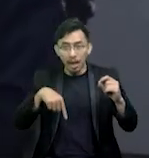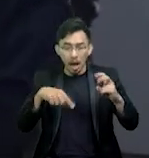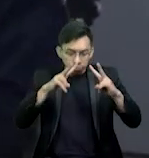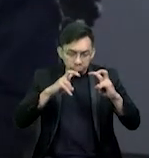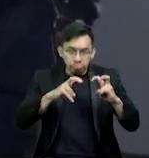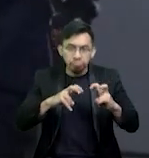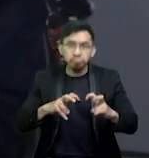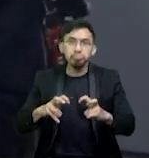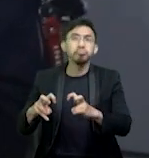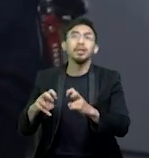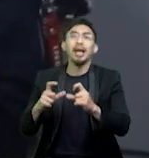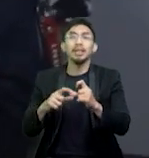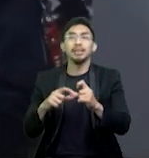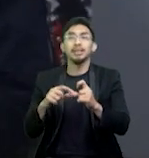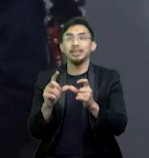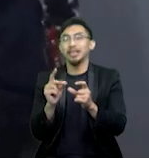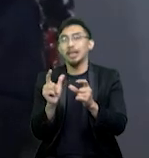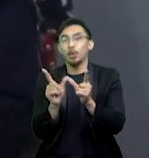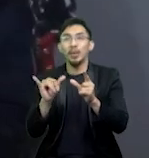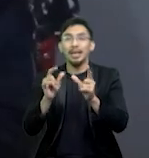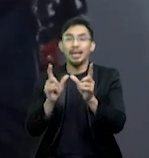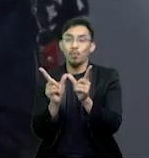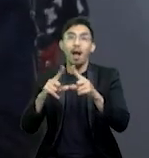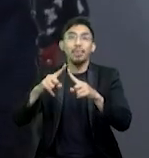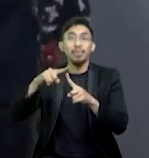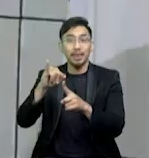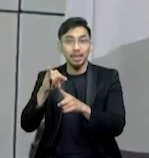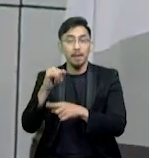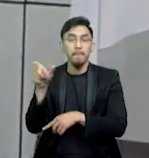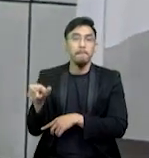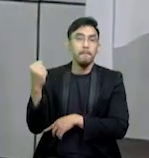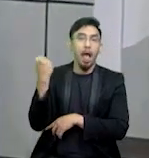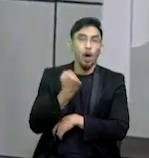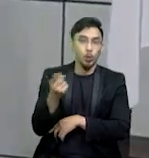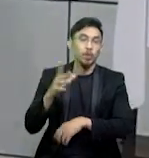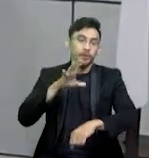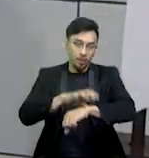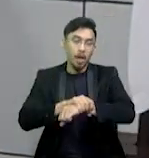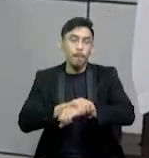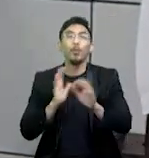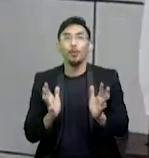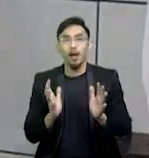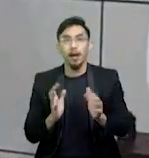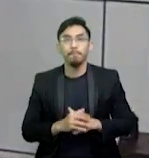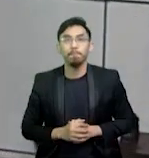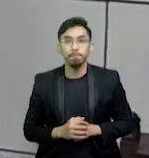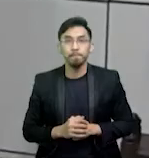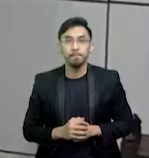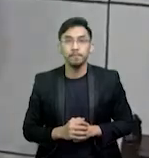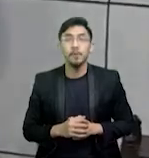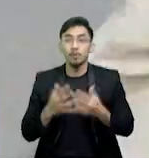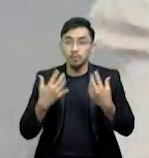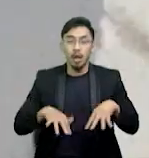Sriwati sebagai tersangka dan statusnya dalam tahanan setelah melakukan gelar perkara polisi telah